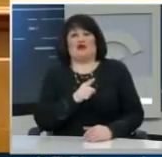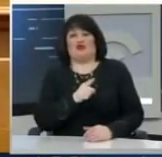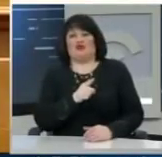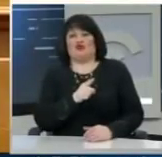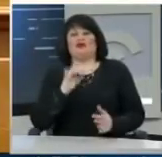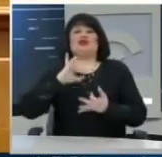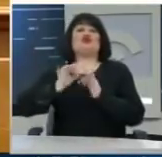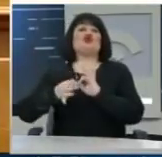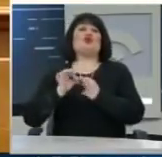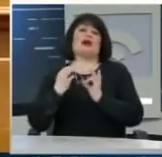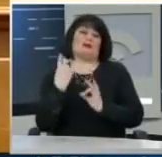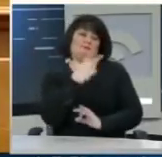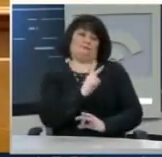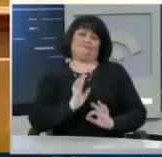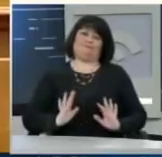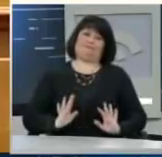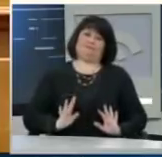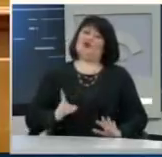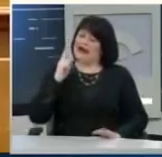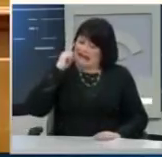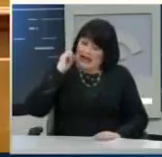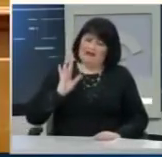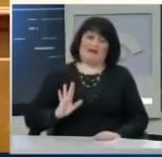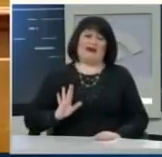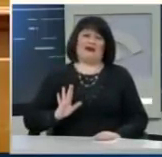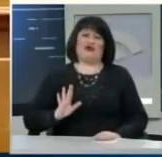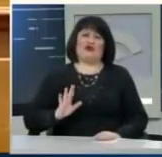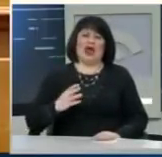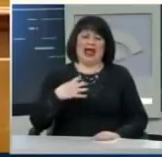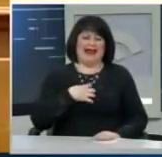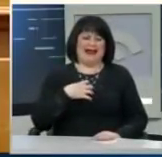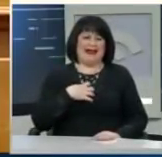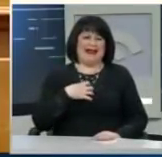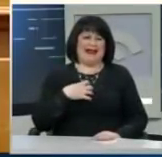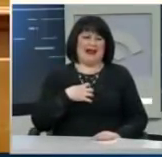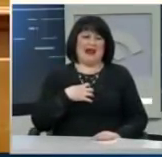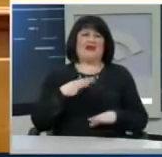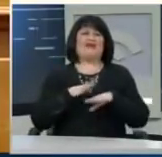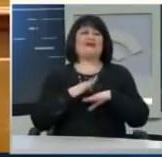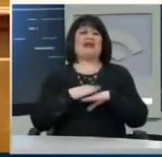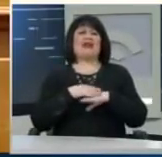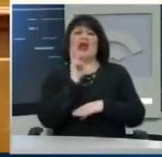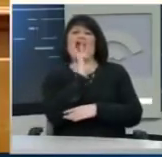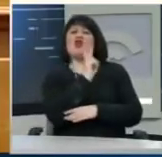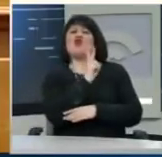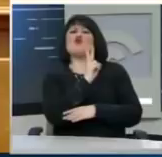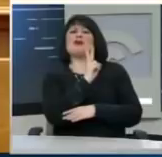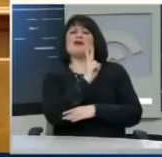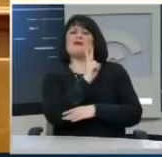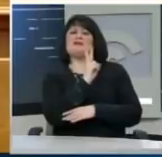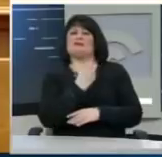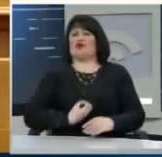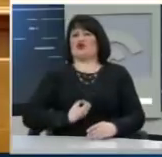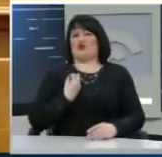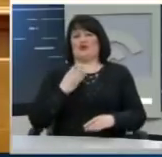καθοριστεί ιστορικά από μια αβάστακτη ενοχή που ακολούθησε ολόκληρες γενιές που